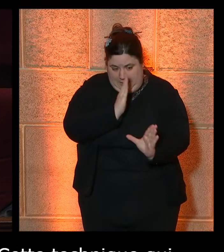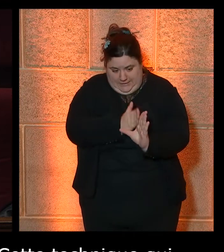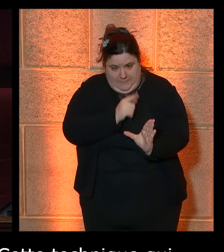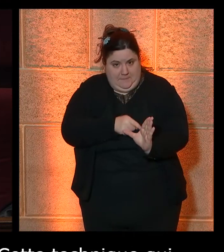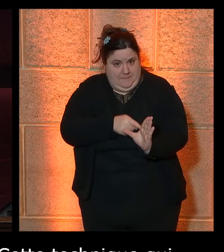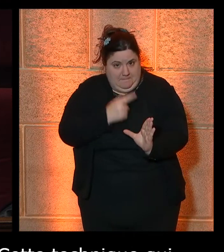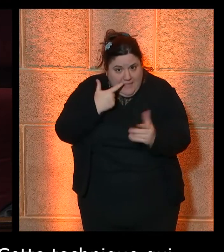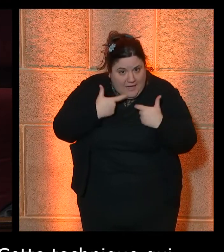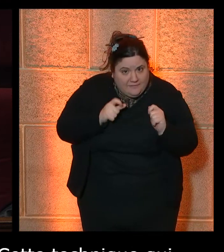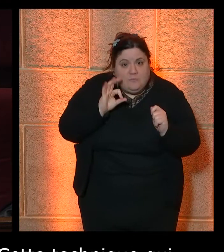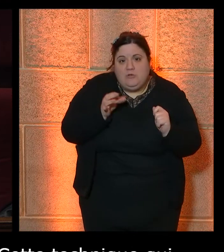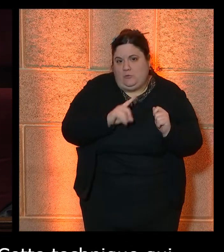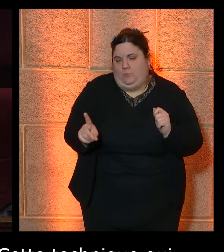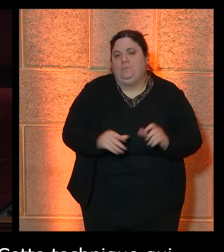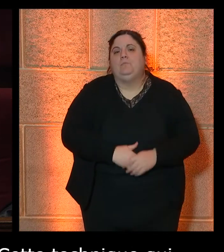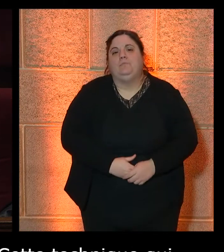eux-mêmes accessibles.